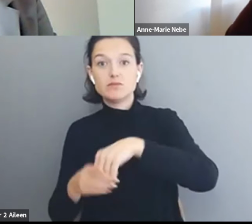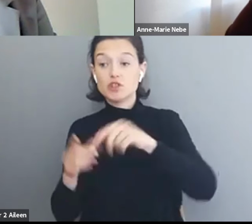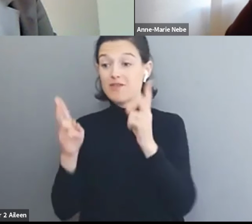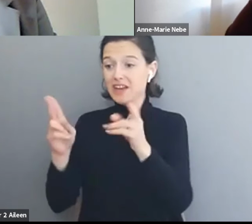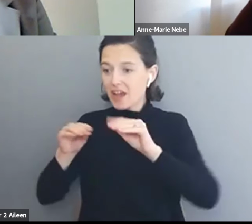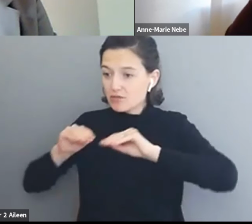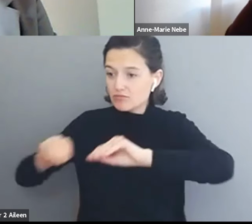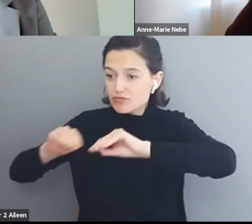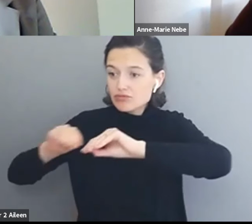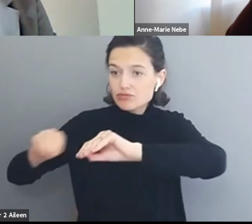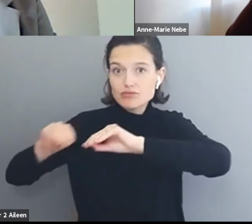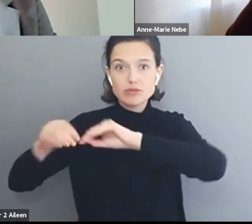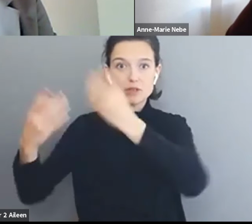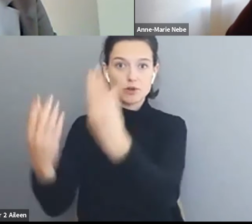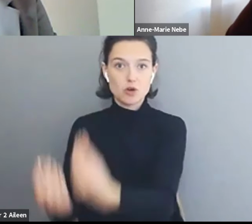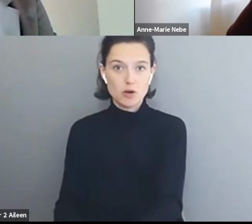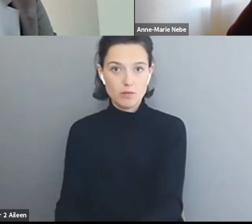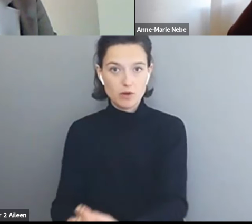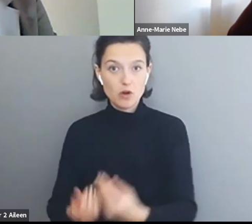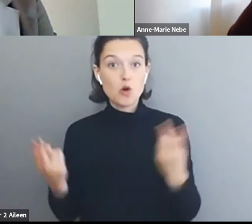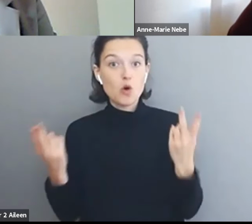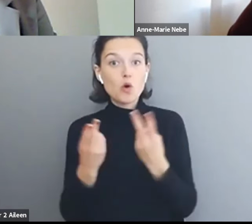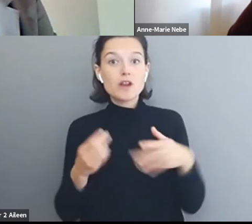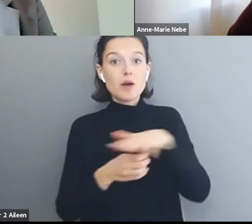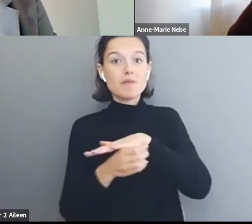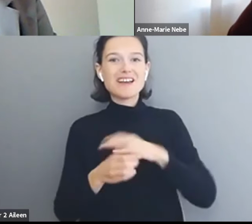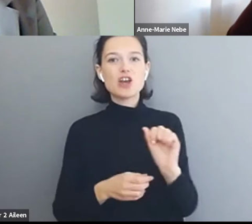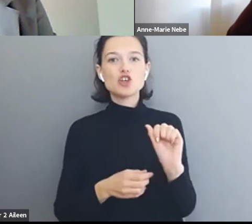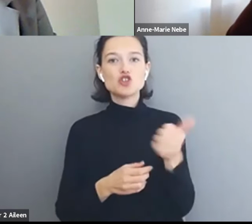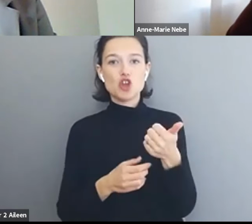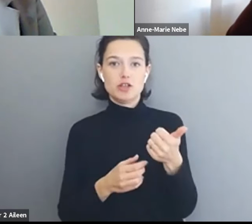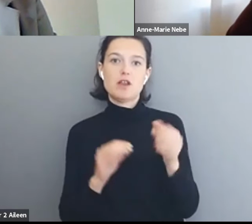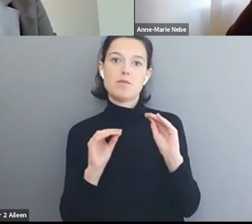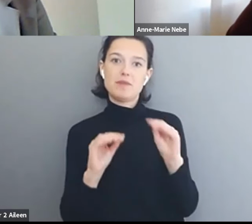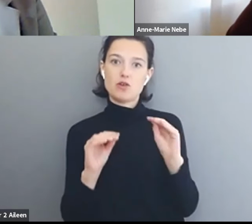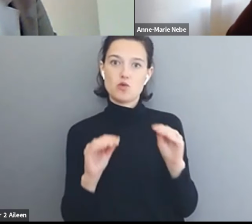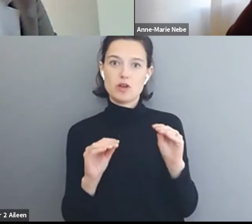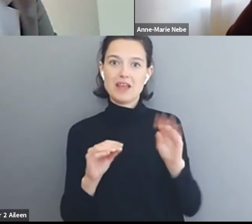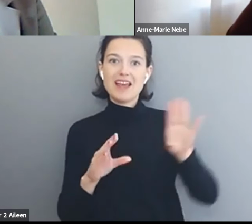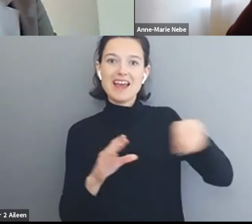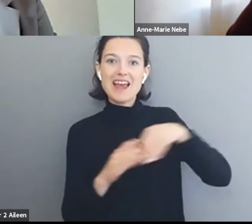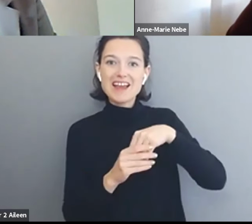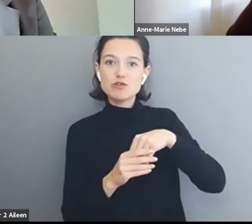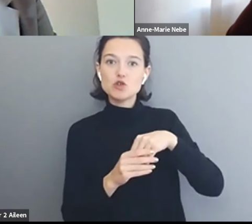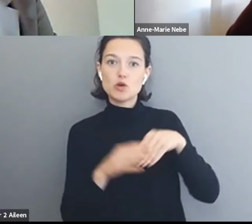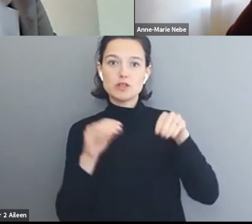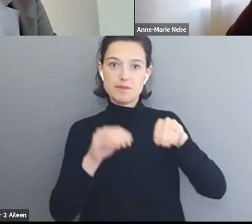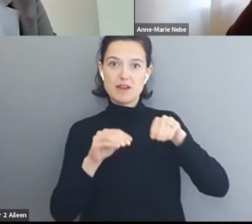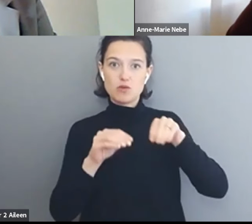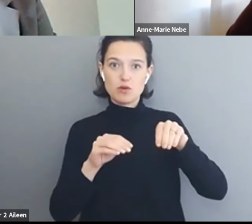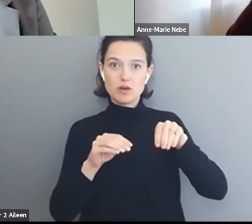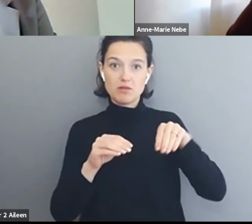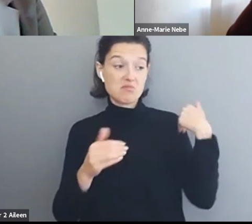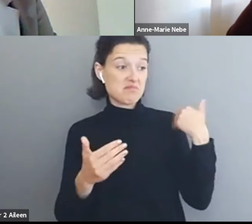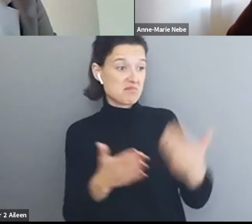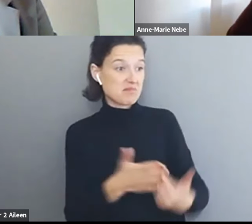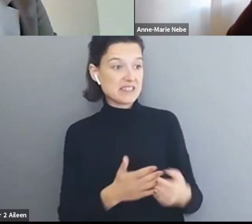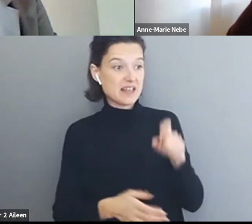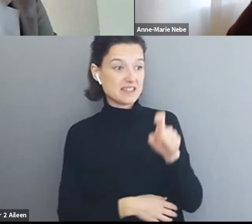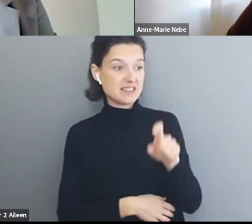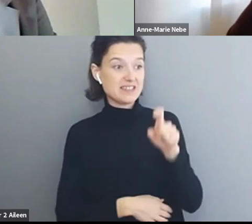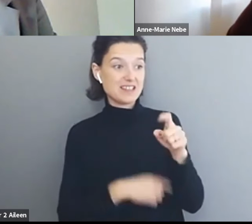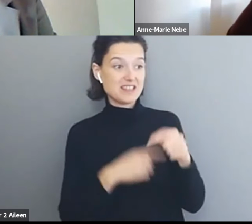der Sonderpädagoginnen, Inklusionspädagoginnen und so weiter, Digitalisierung noch kaum wo eine Rolle spielt.